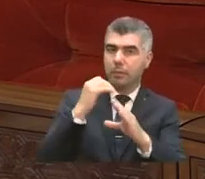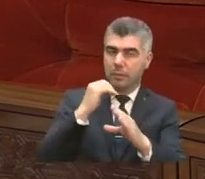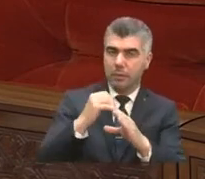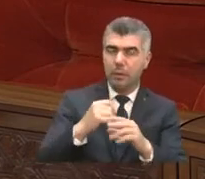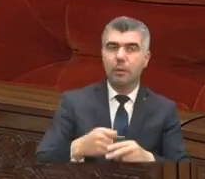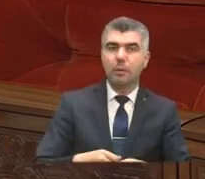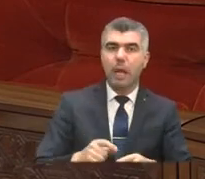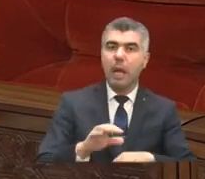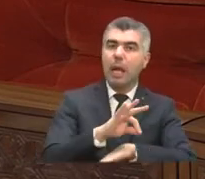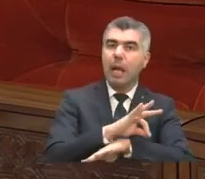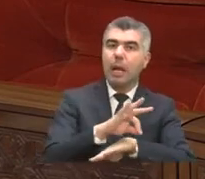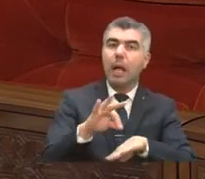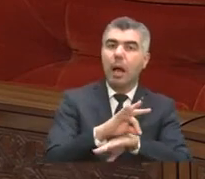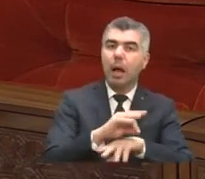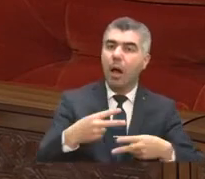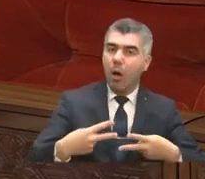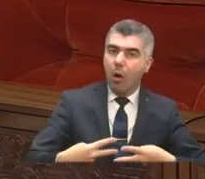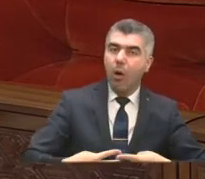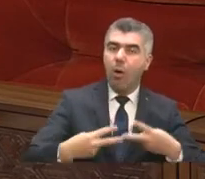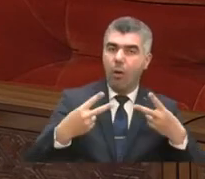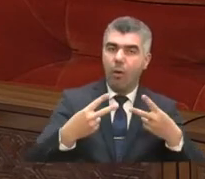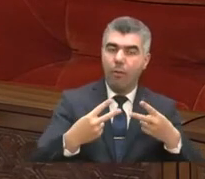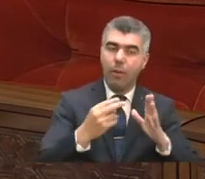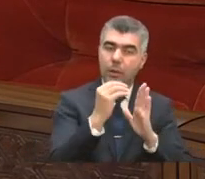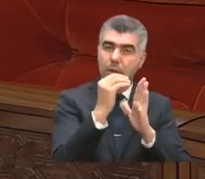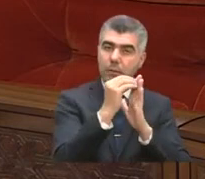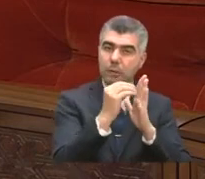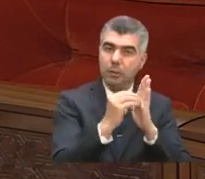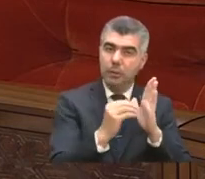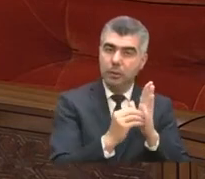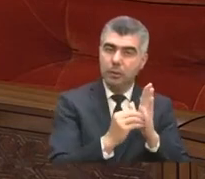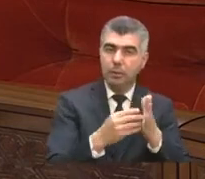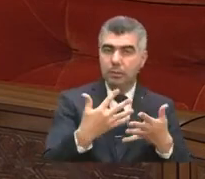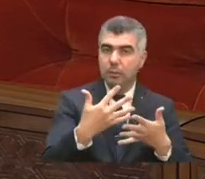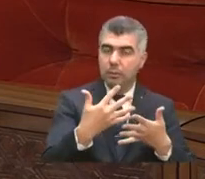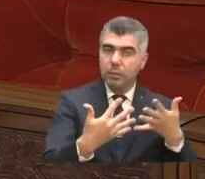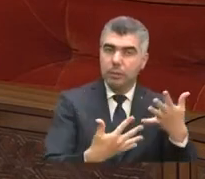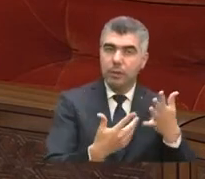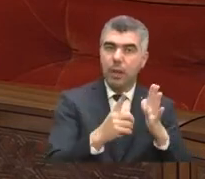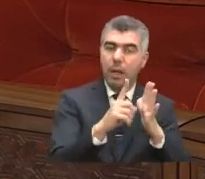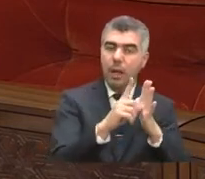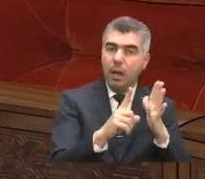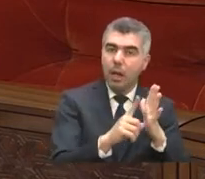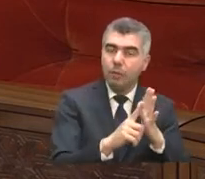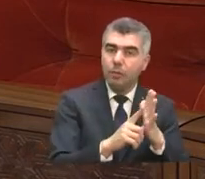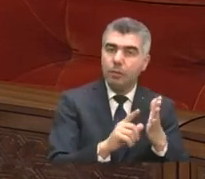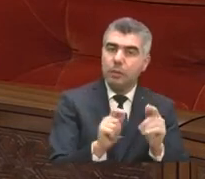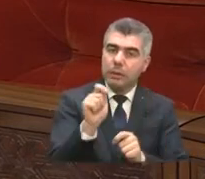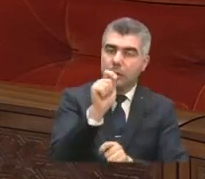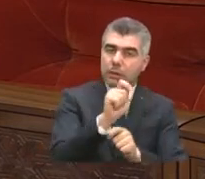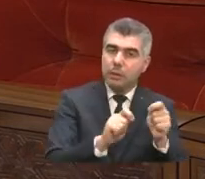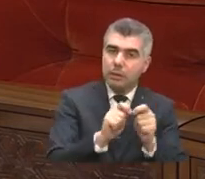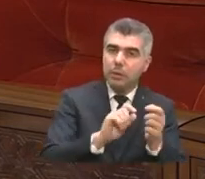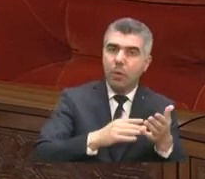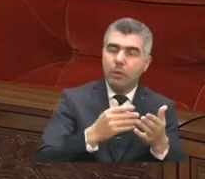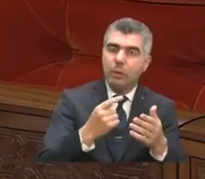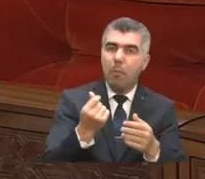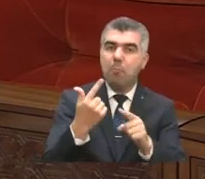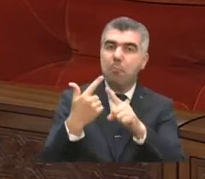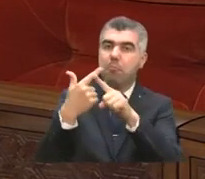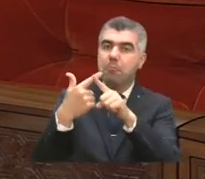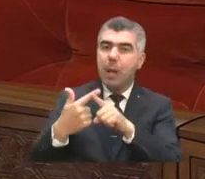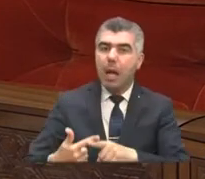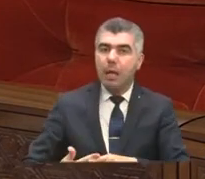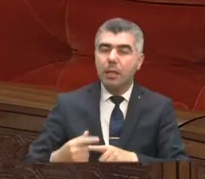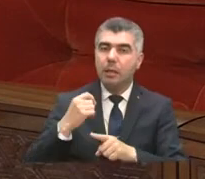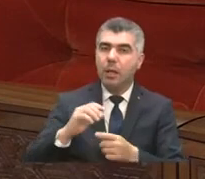عنه الاداره، وتيتضمن هذا طلب العروض مجموعه من المقتضيات القانونيه والشروط والمؤهلات التقنيه والماليه للمشاركه